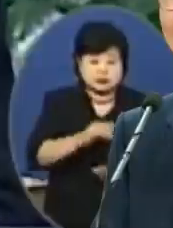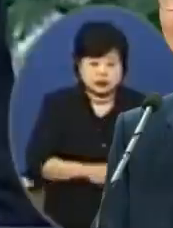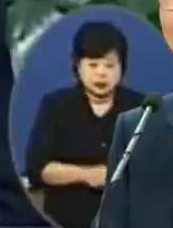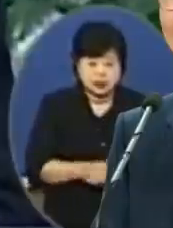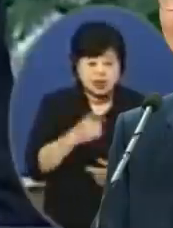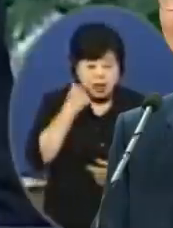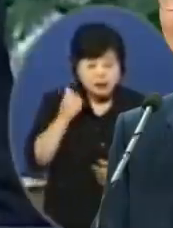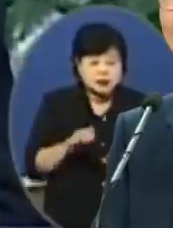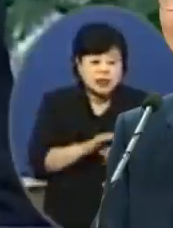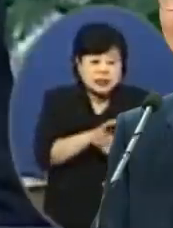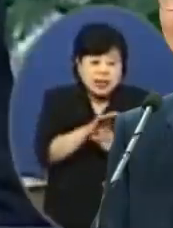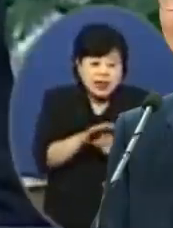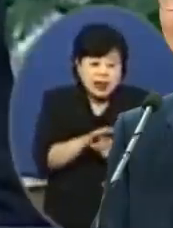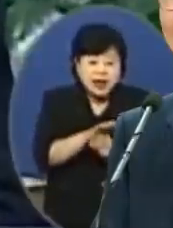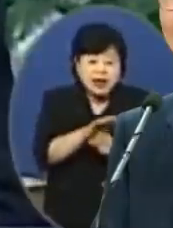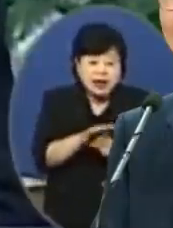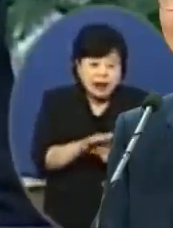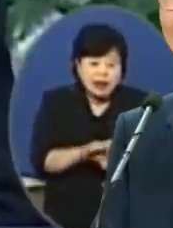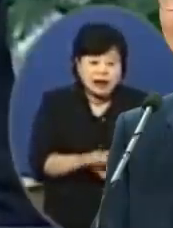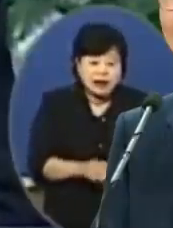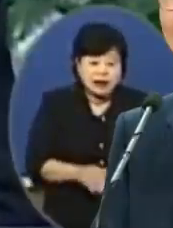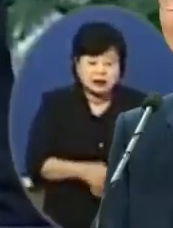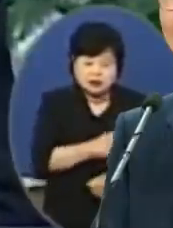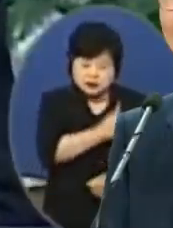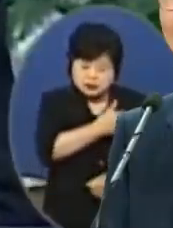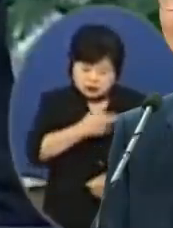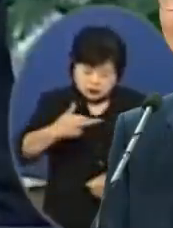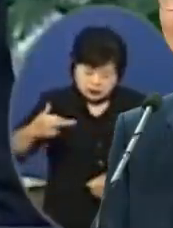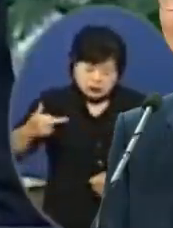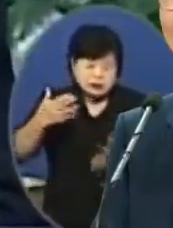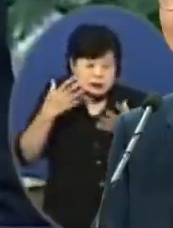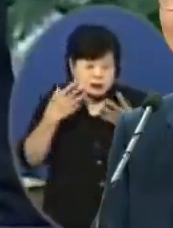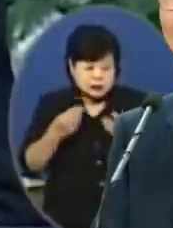그 아버지의 사랑이 얼마나 크게 그렇게 했습니까?